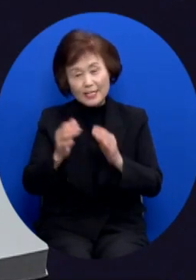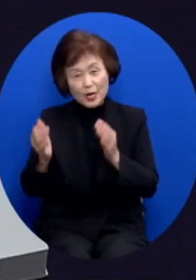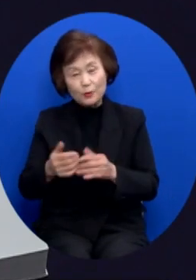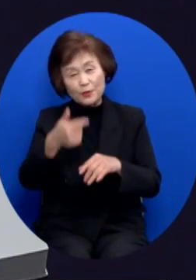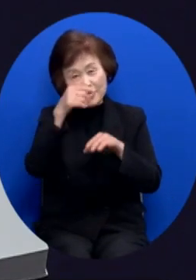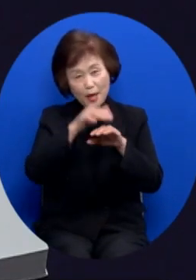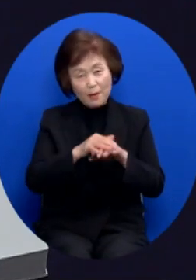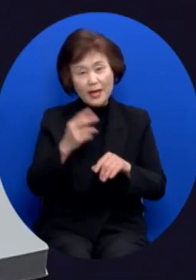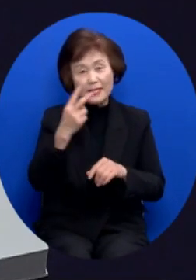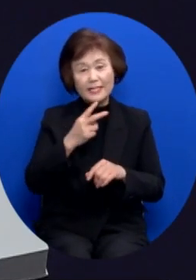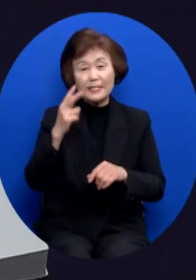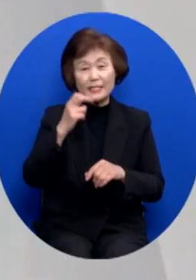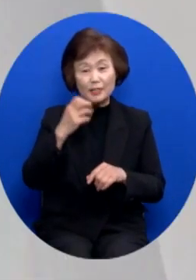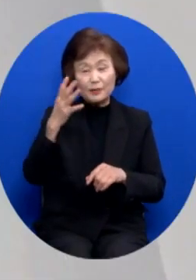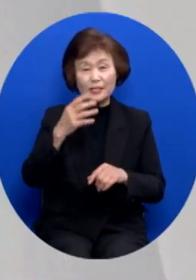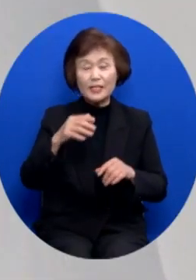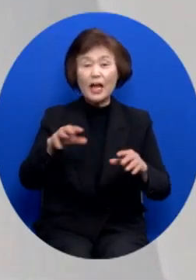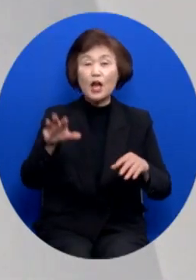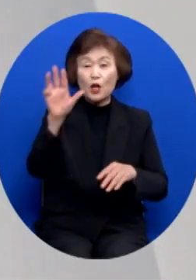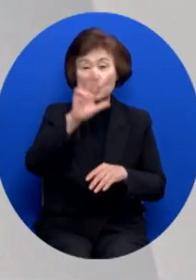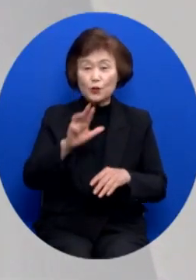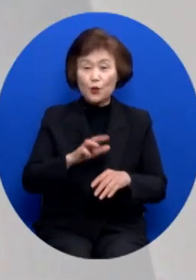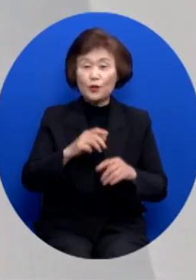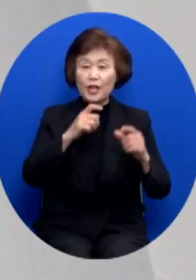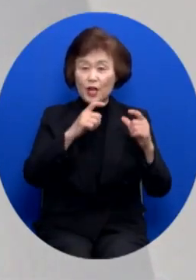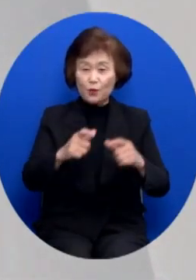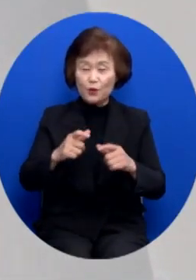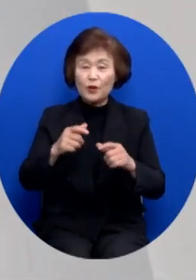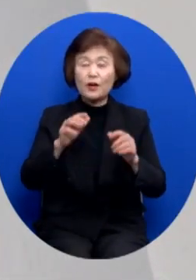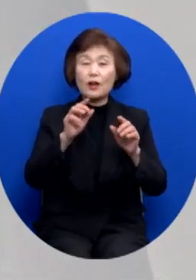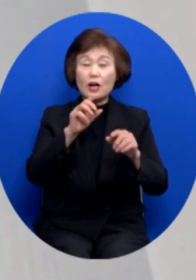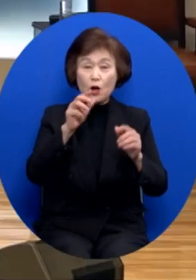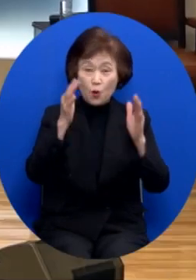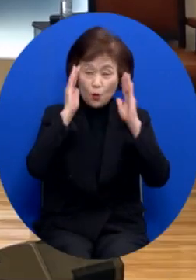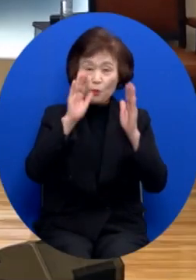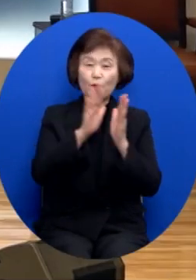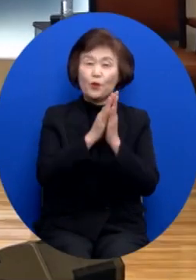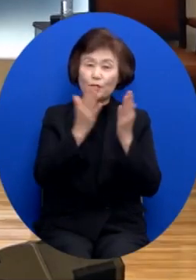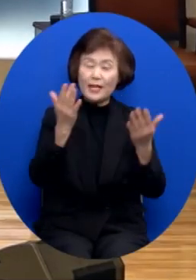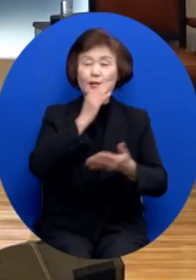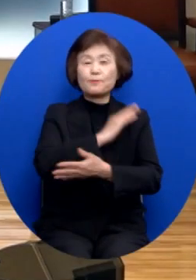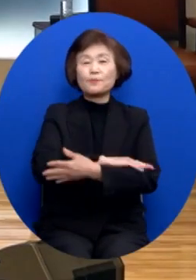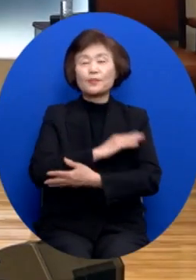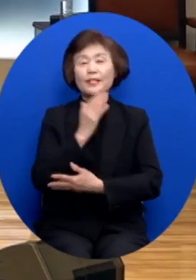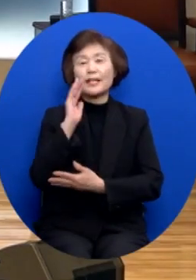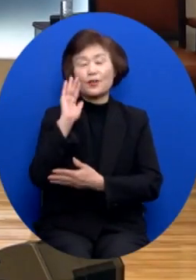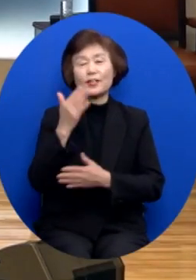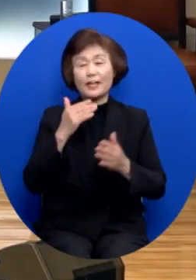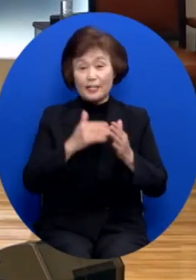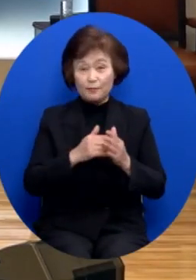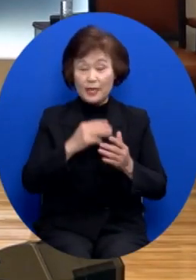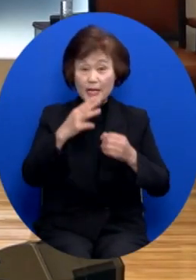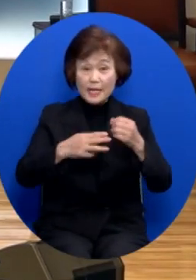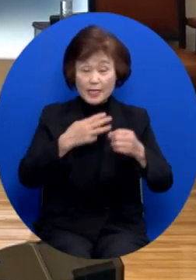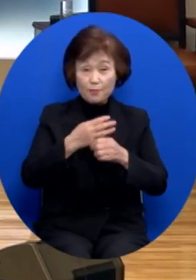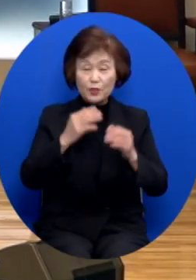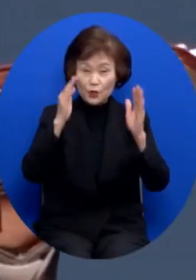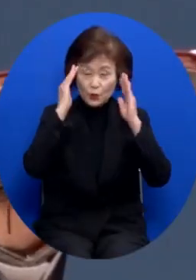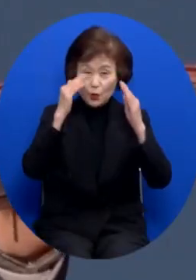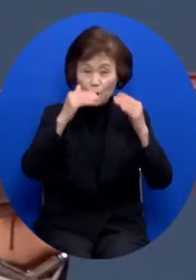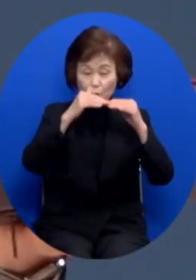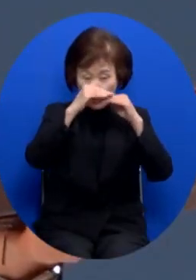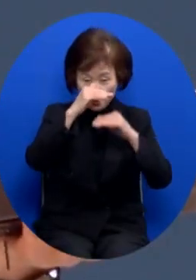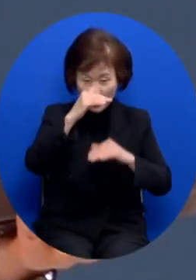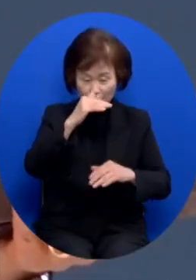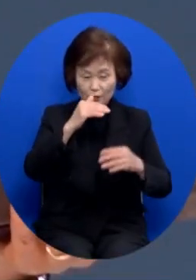2024년도 총회 구역공과 예수생명 창조를 출간했습니다 총회는 공과를 3년 교육과정으로 이번 창조